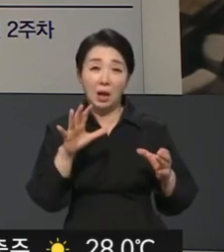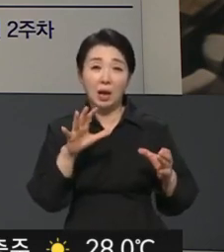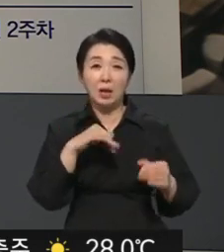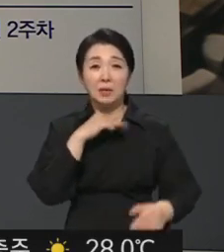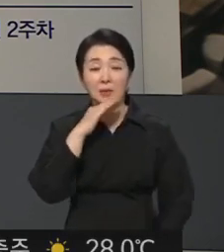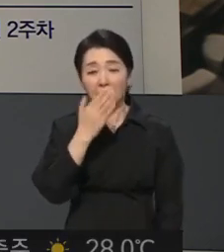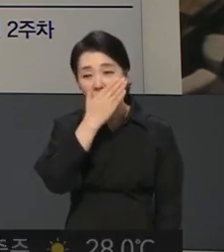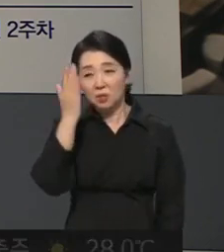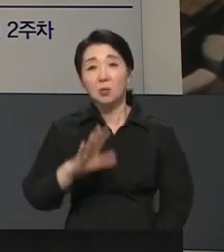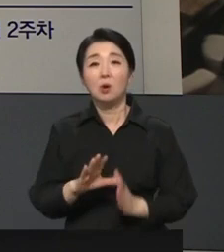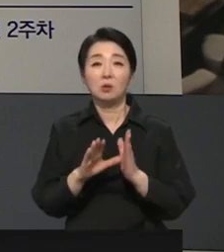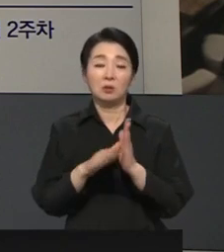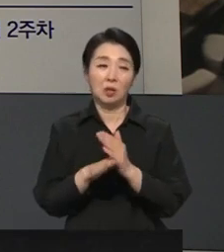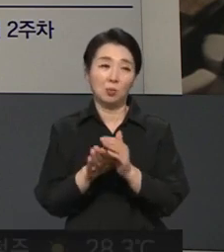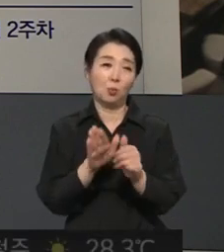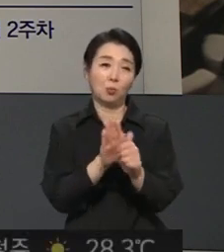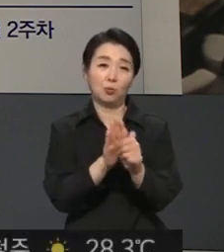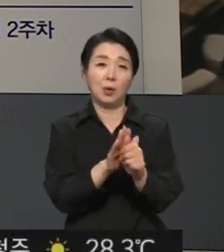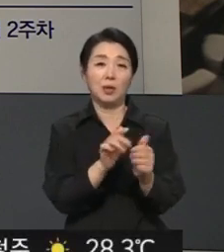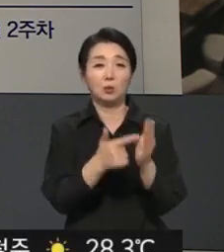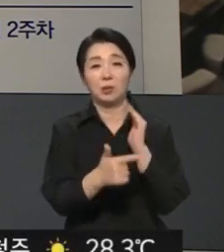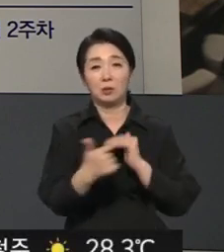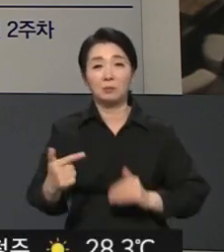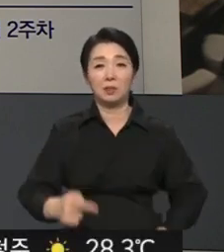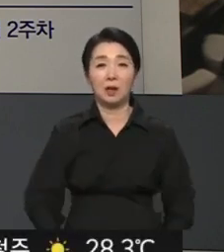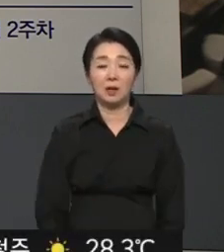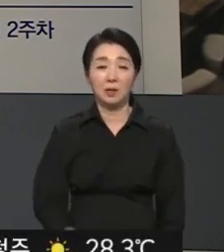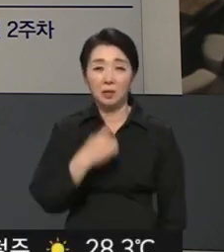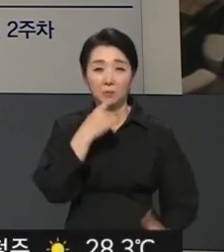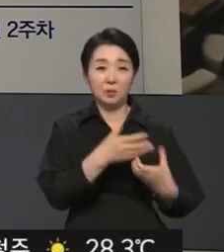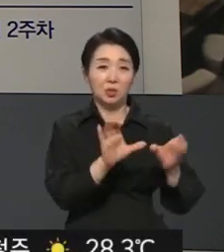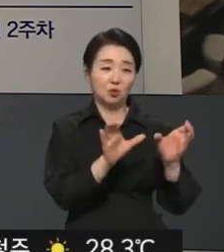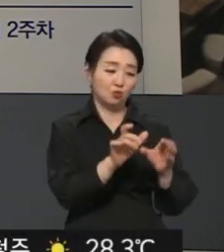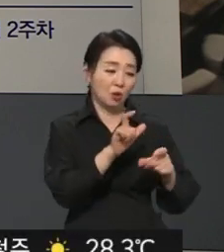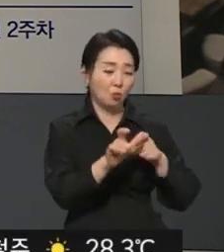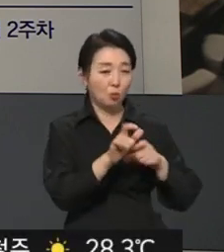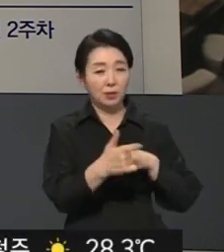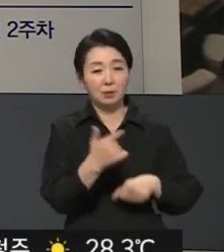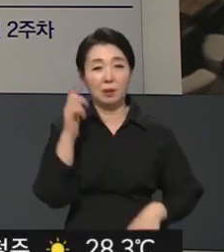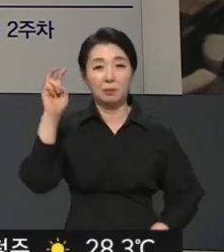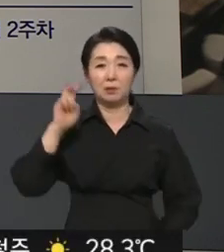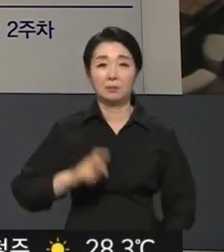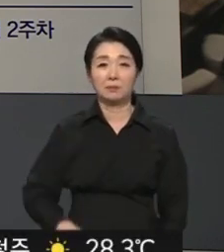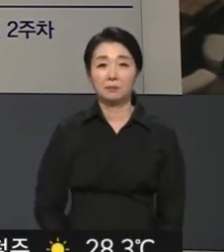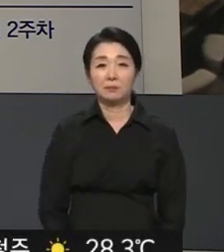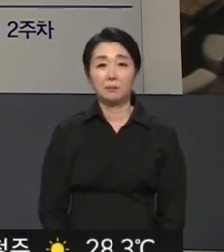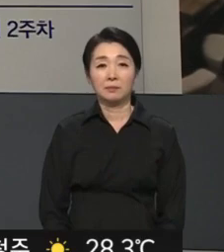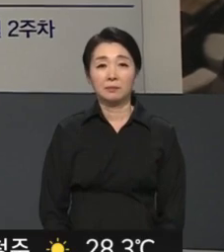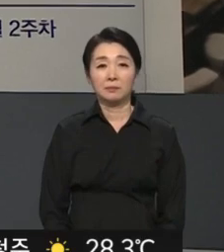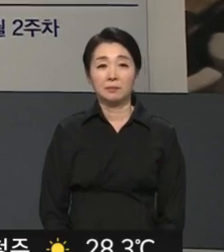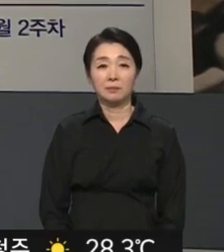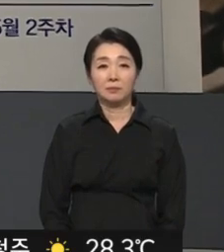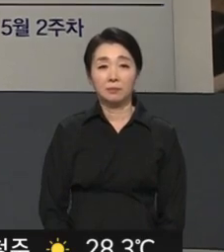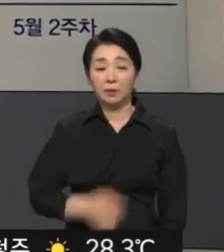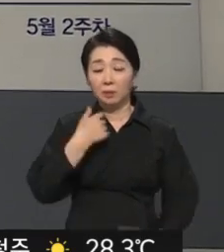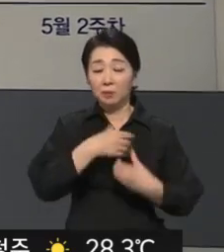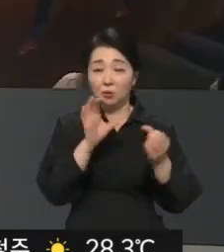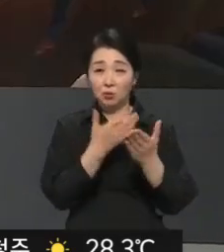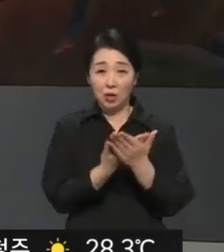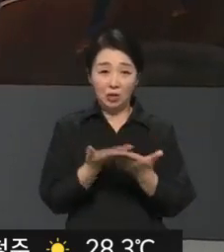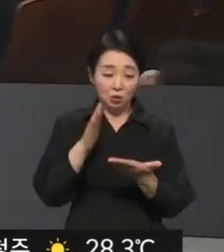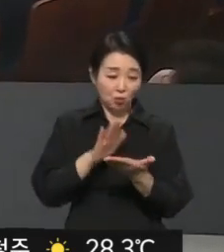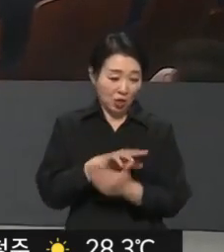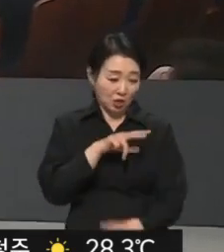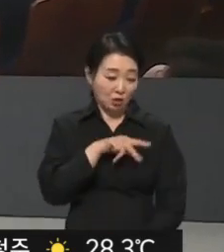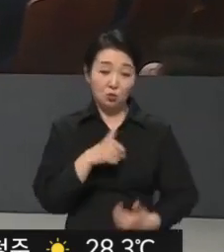미치고 있다는 소식 지난주에 전해드렸었죠. 민주당의 고민이 커질 것으로 보입니다. 민주당의 쇄신의총,